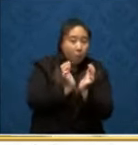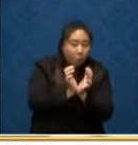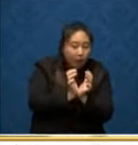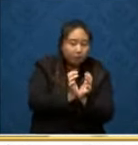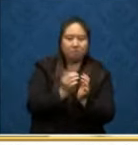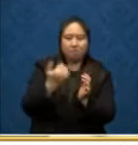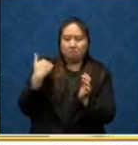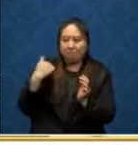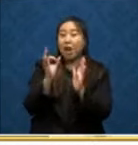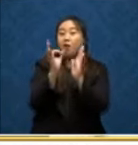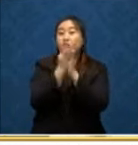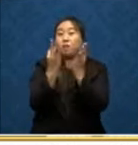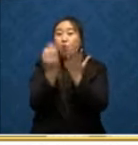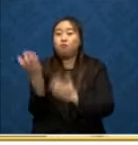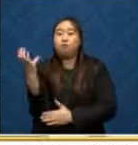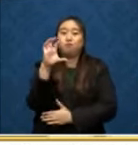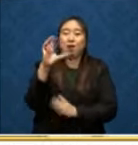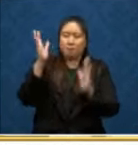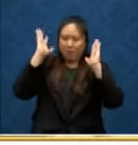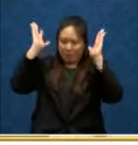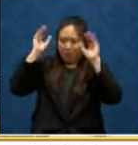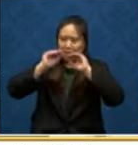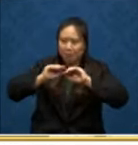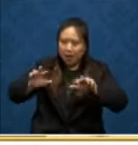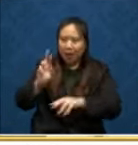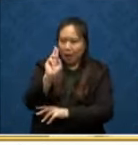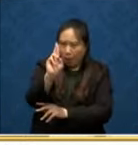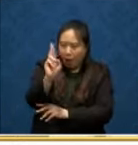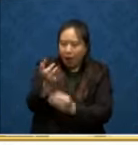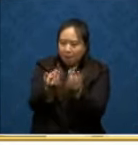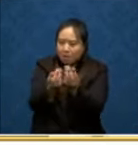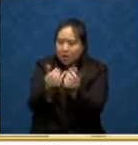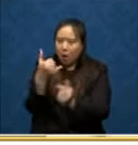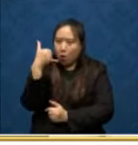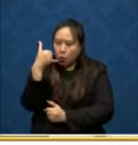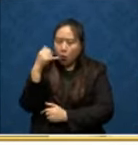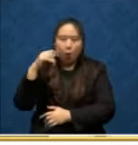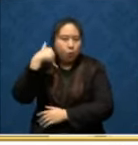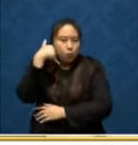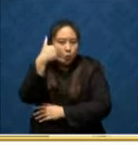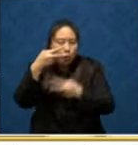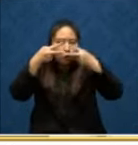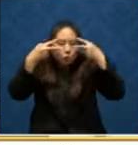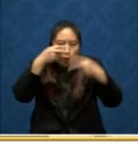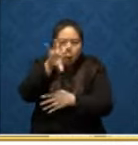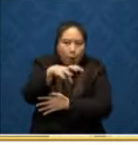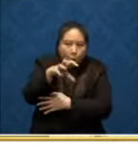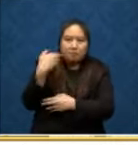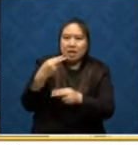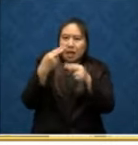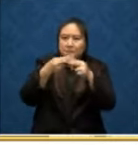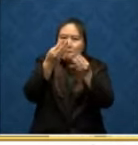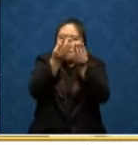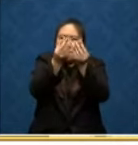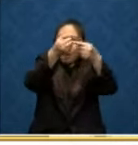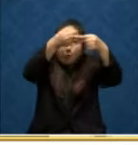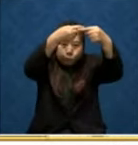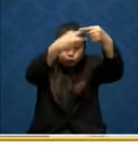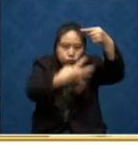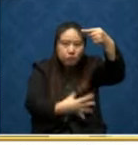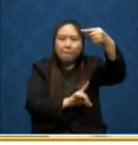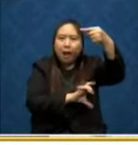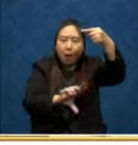ประชาสัมพันธ์บน Facebookให้ระวังเบอร์โทรแก๊งคอลเซ็นเตอร์นะครับมี Listเบอร์เป็นร้อยๆเบอร์โทร